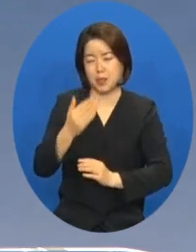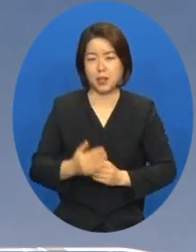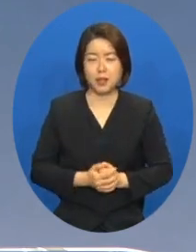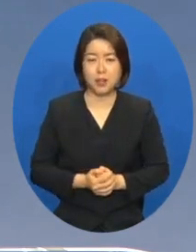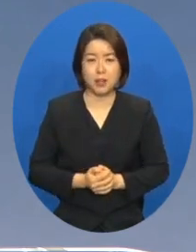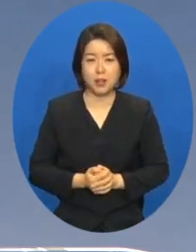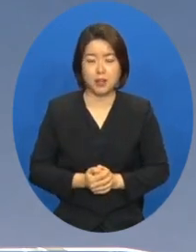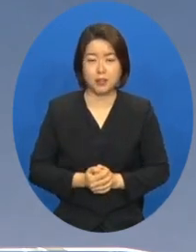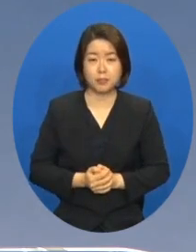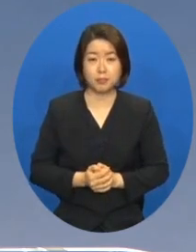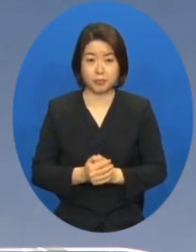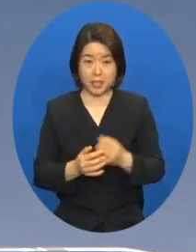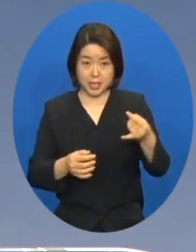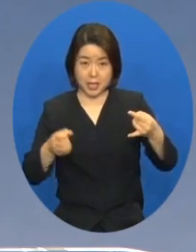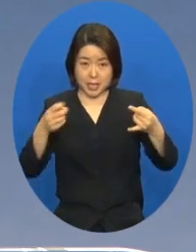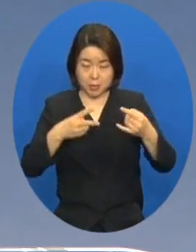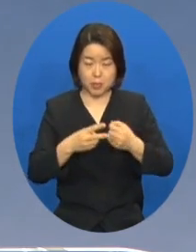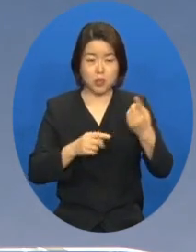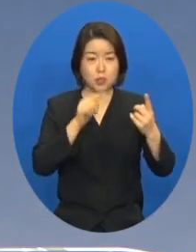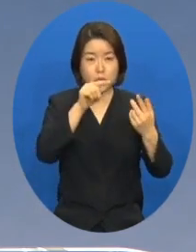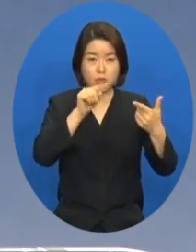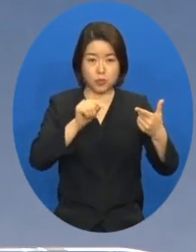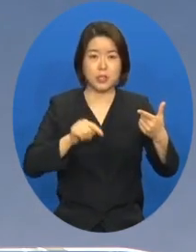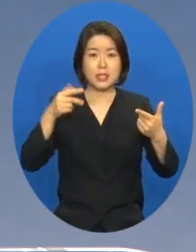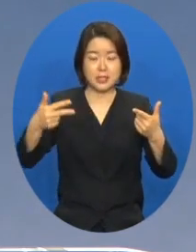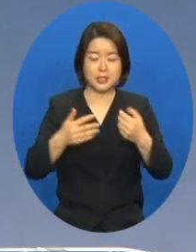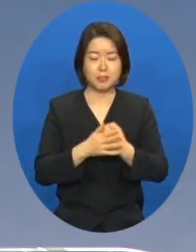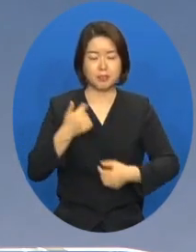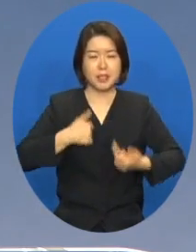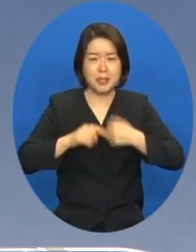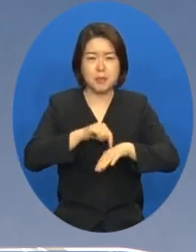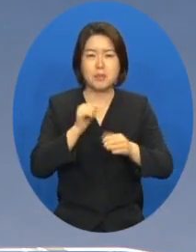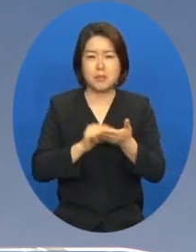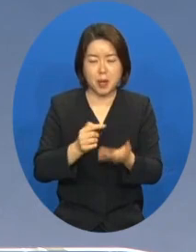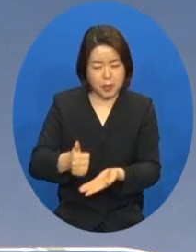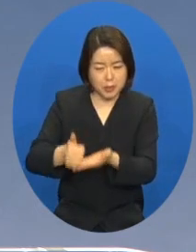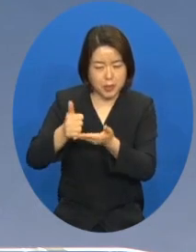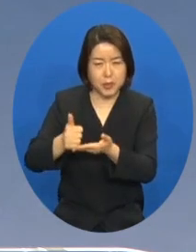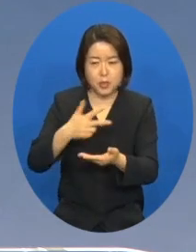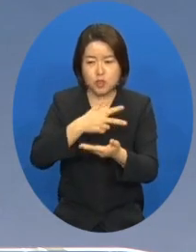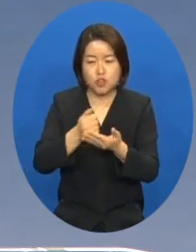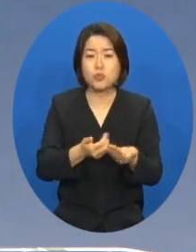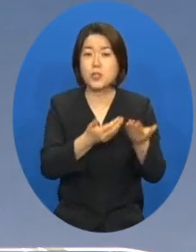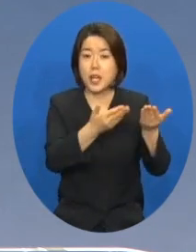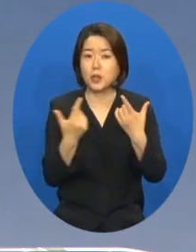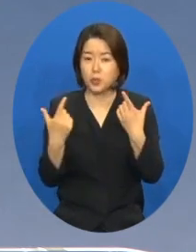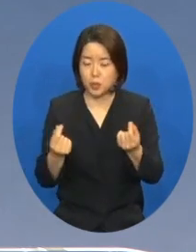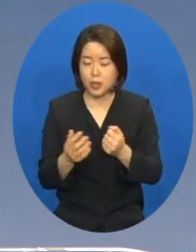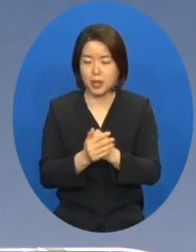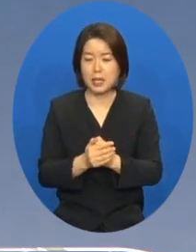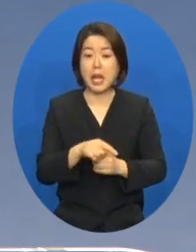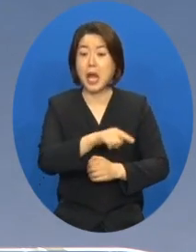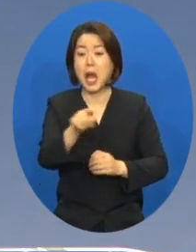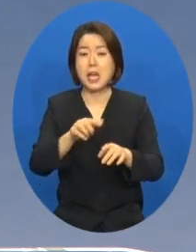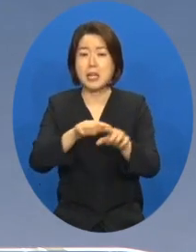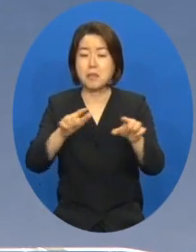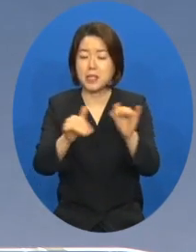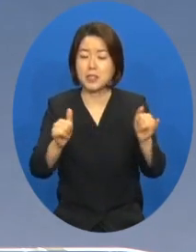에베소서 6장 7절에 기쁜 마음으로 섬기기를 죽게 하듯 하고 사람들에게 하듯 하지